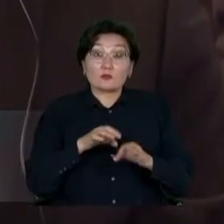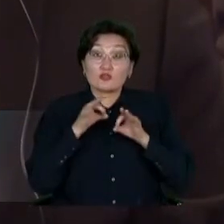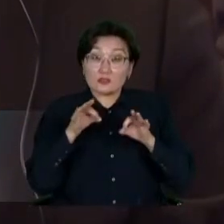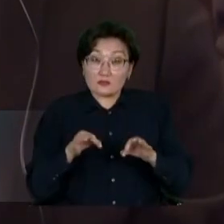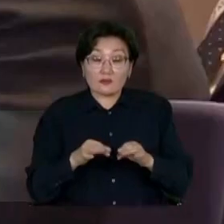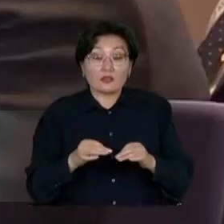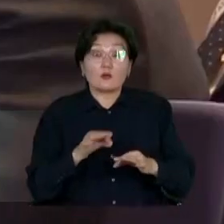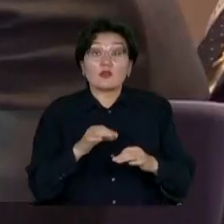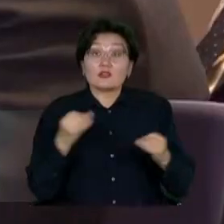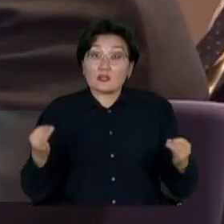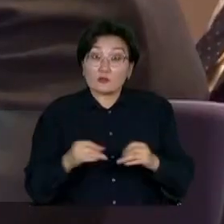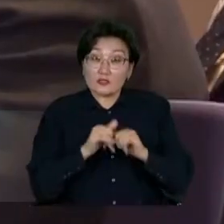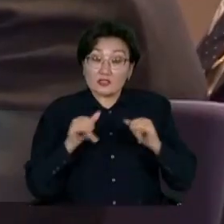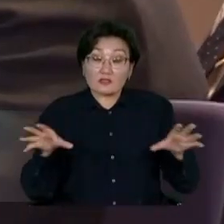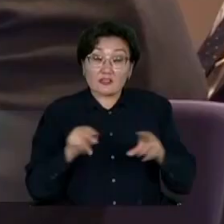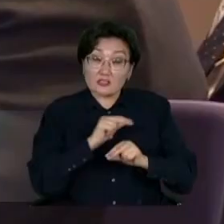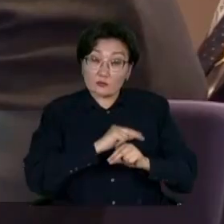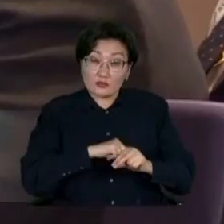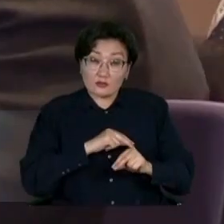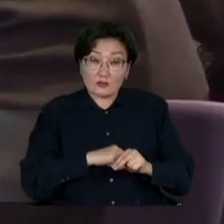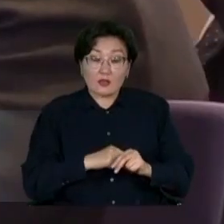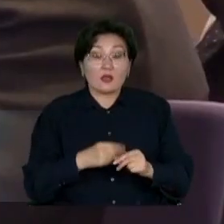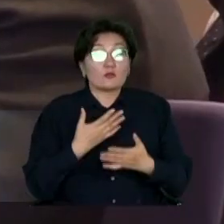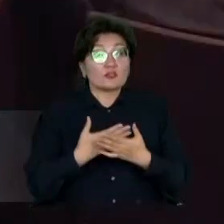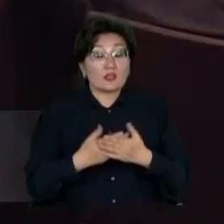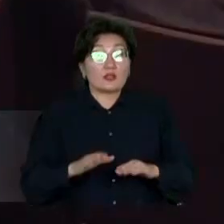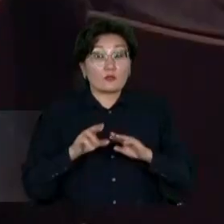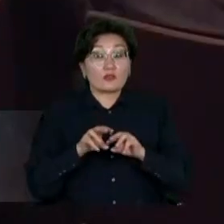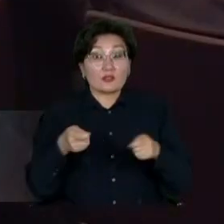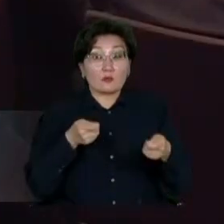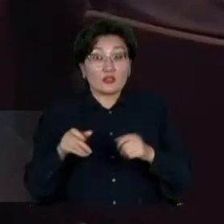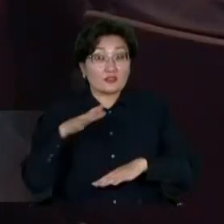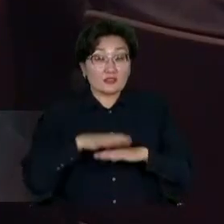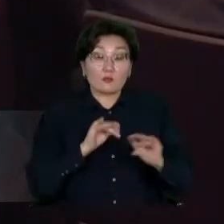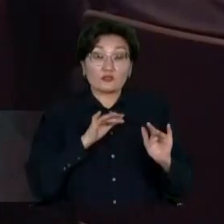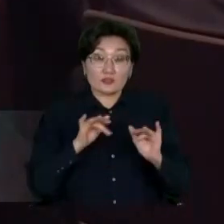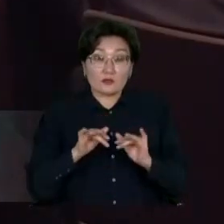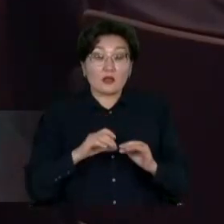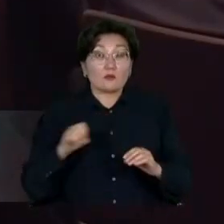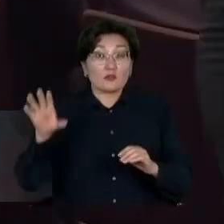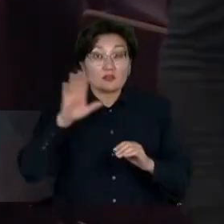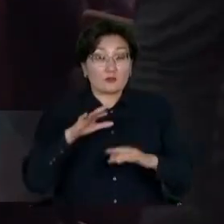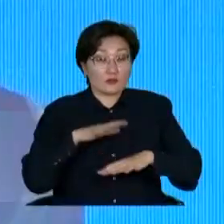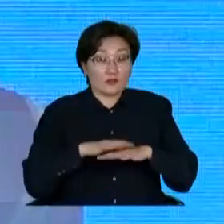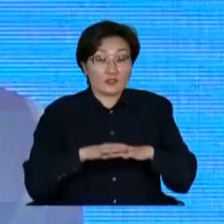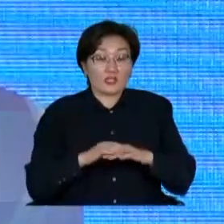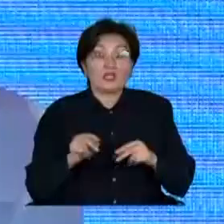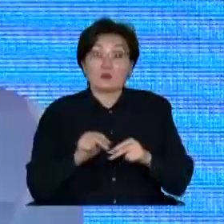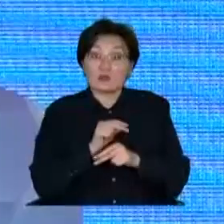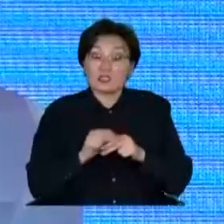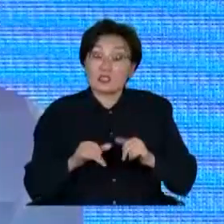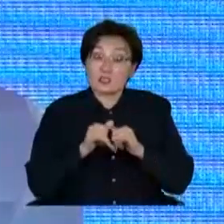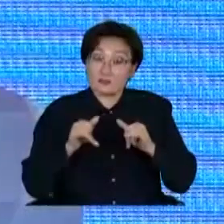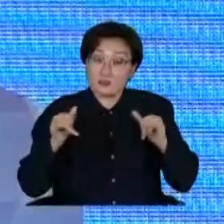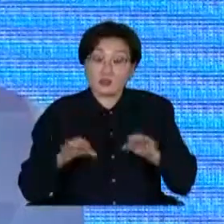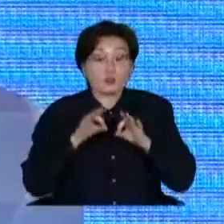свою заинтересованность в развитии сотрудничества. К примеру, вице-президент по банковским операциям Европейского банка реконструкции и